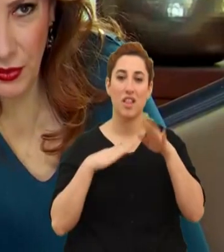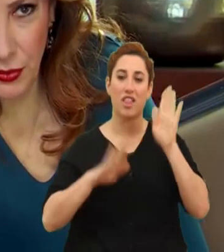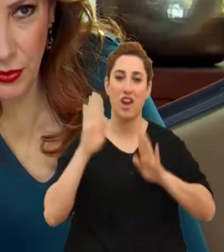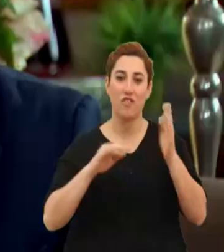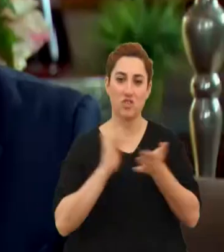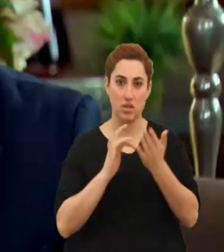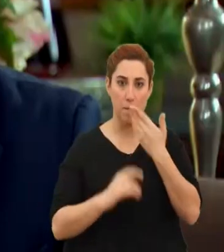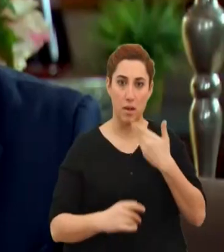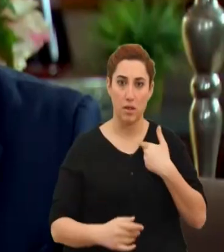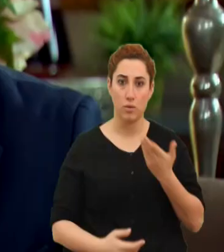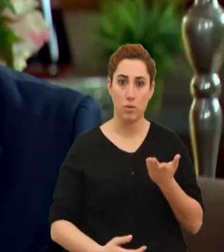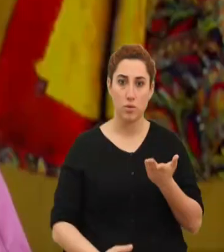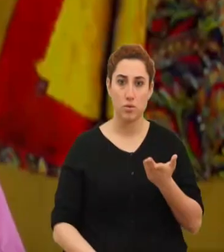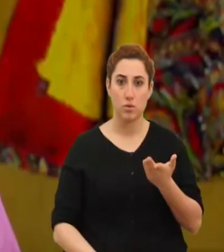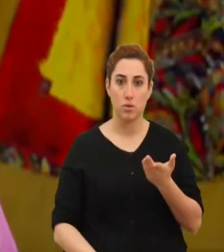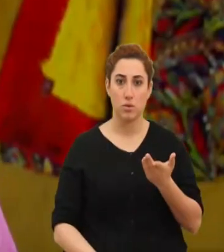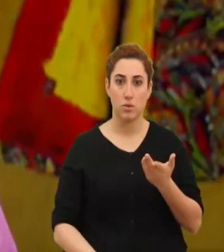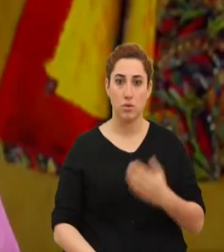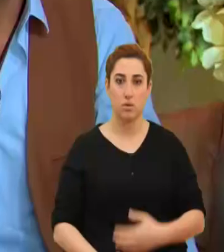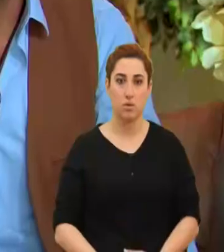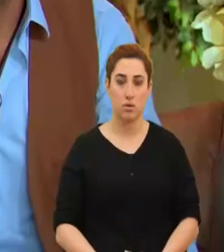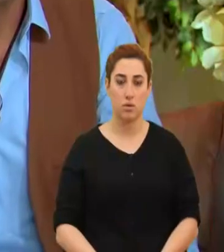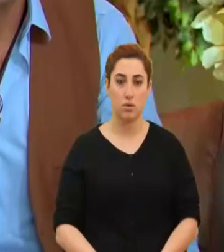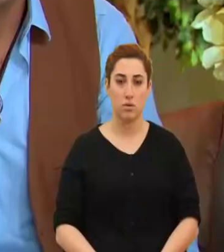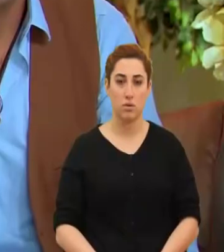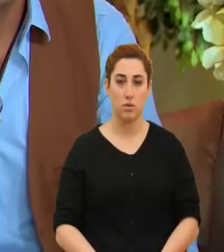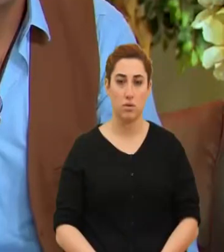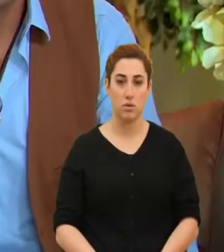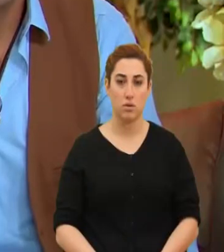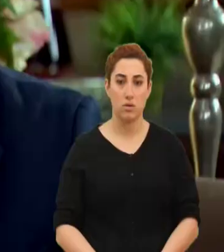mı bahsediyorsun? Herkes pür dikkat vereceği cevabı bekliyor.